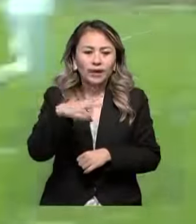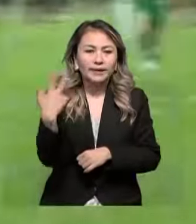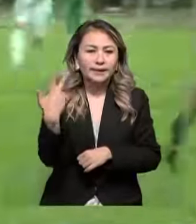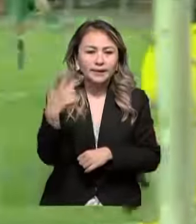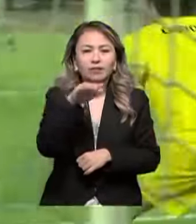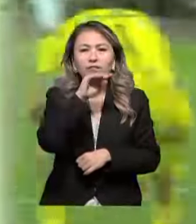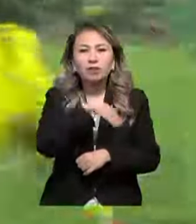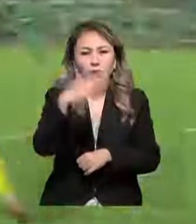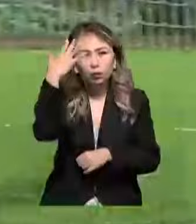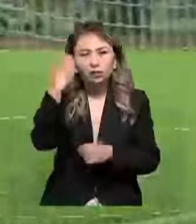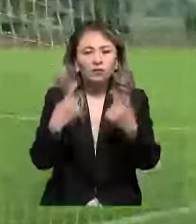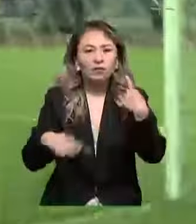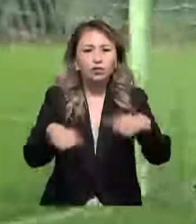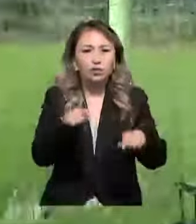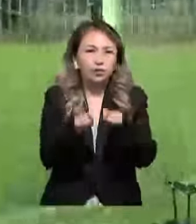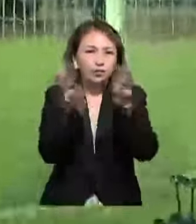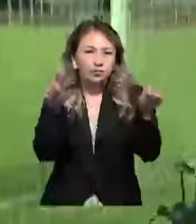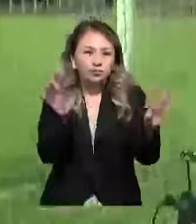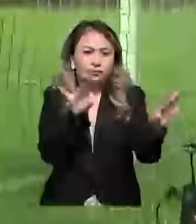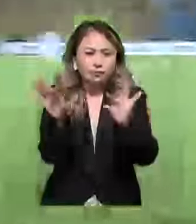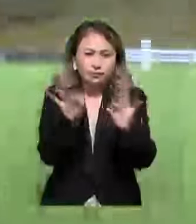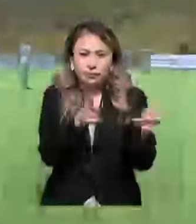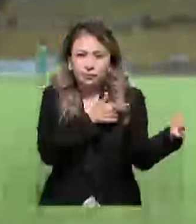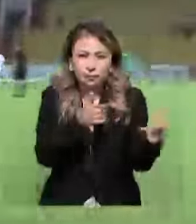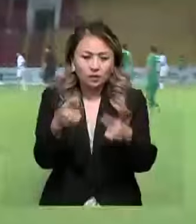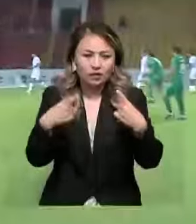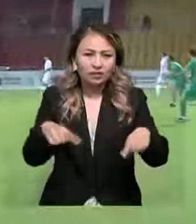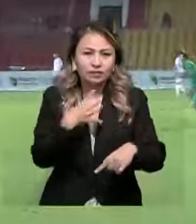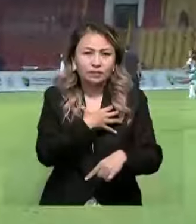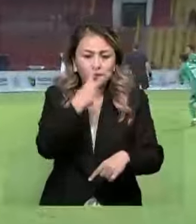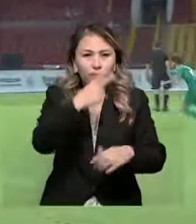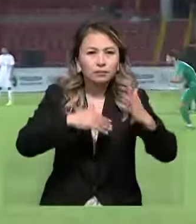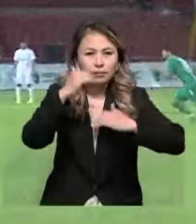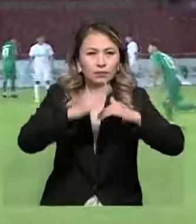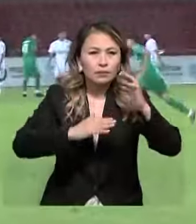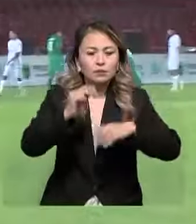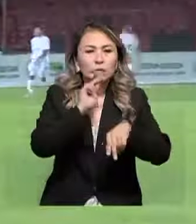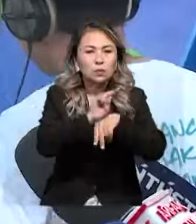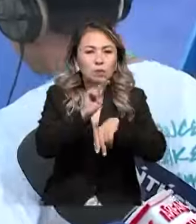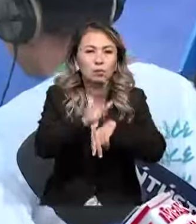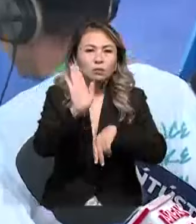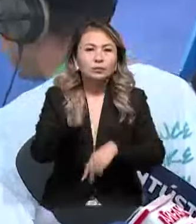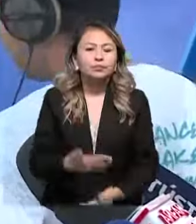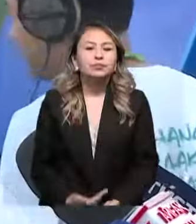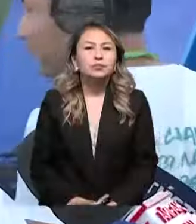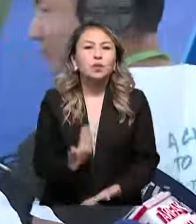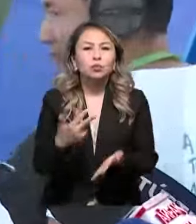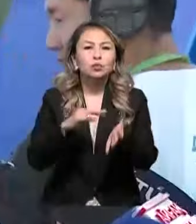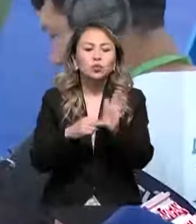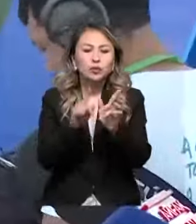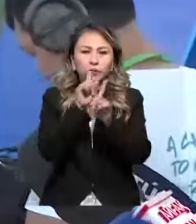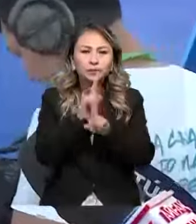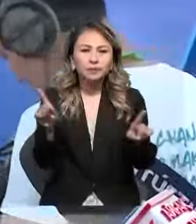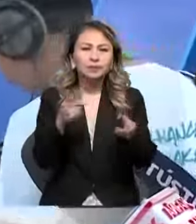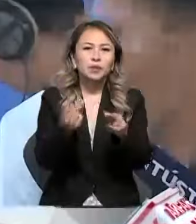әуесқой футболшылардың бағын ашып келеді. Қатысушылар іріктеуден өтіп футболдың негізіне ғана тактикалық әдіс-тәсілдерді үйренеді. Бұл жобаның ерекшесі, бұл